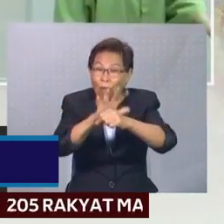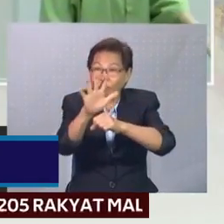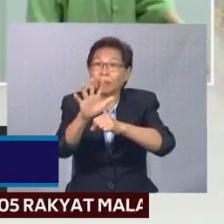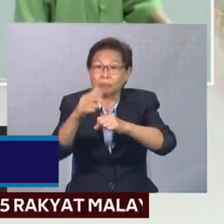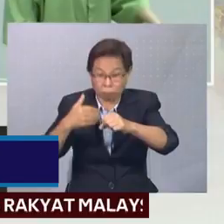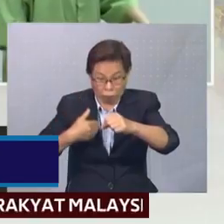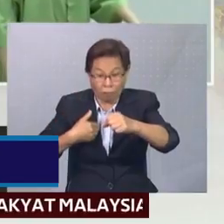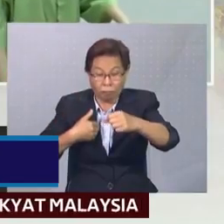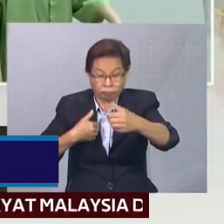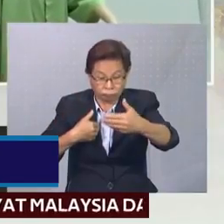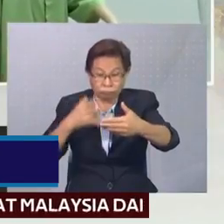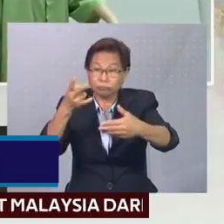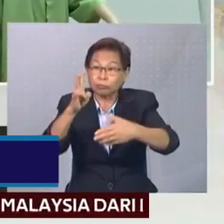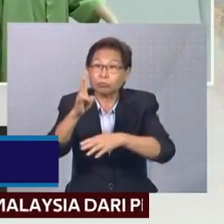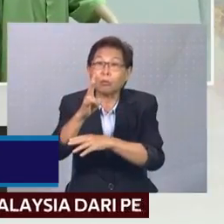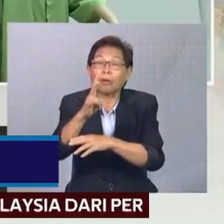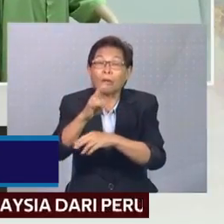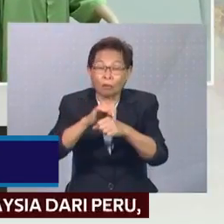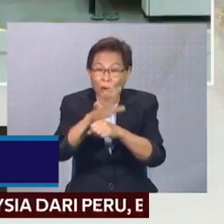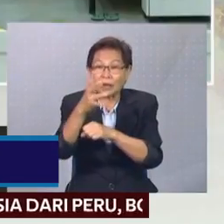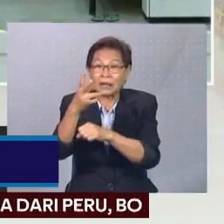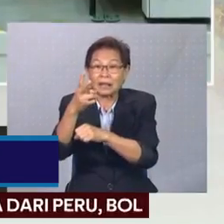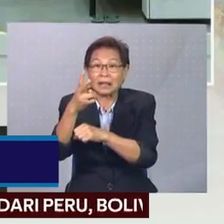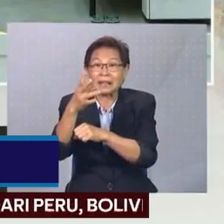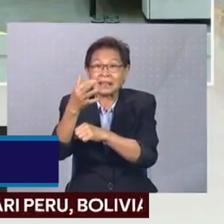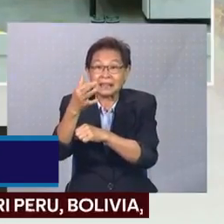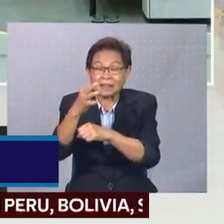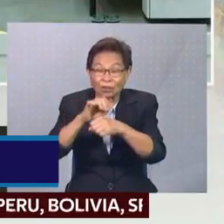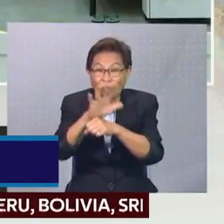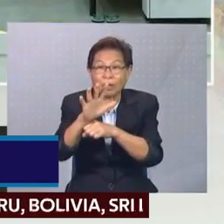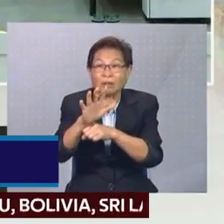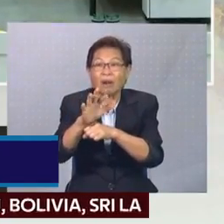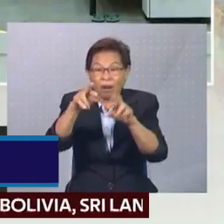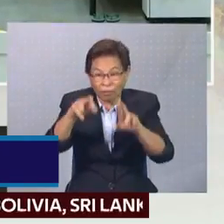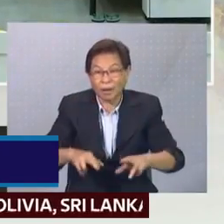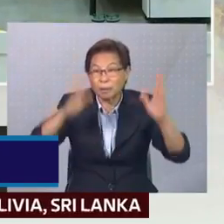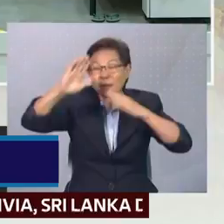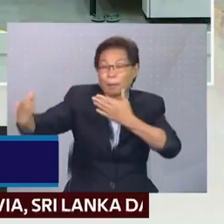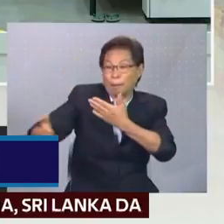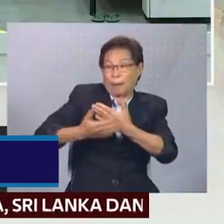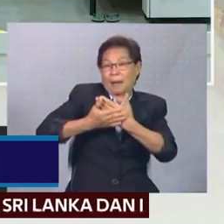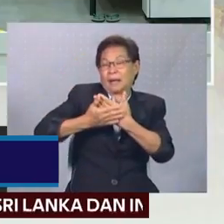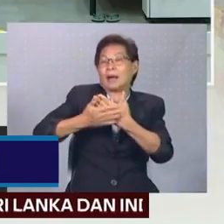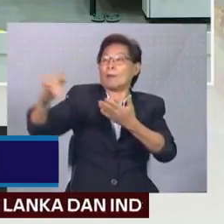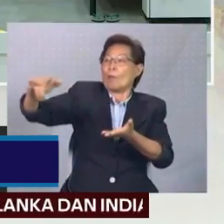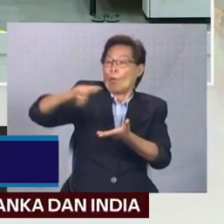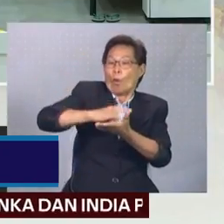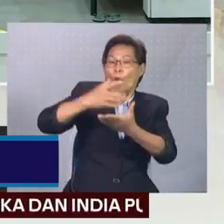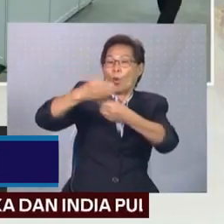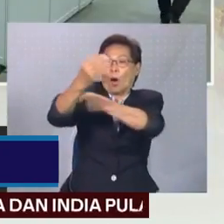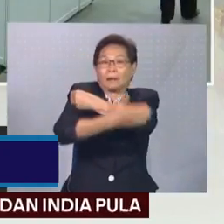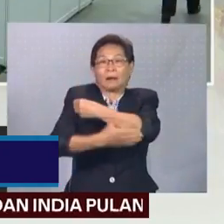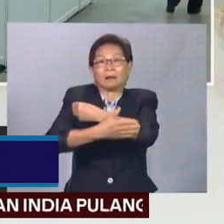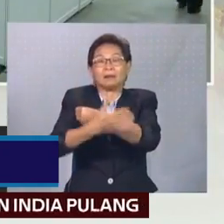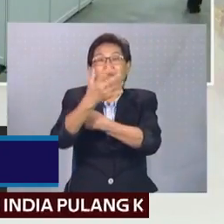combined in dikalangan rakyat kita yang pulang daripada luar dekat